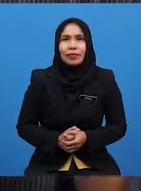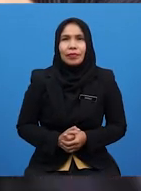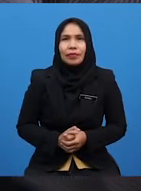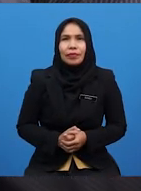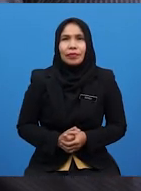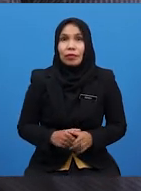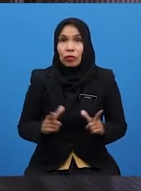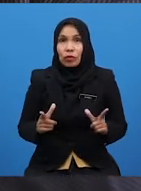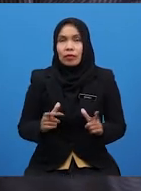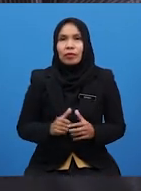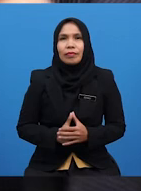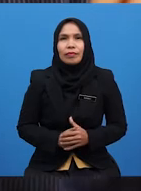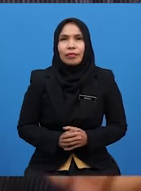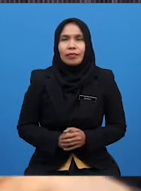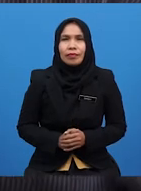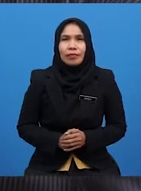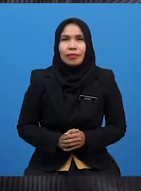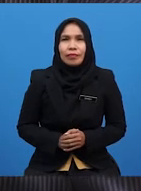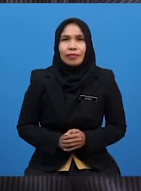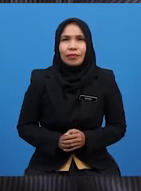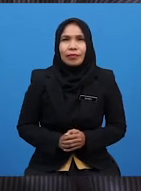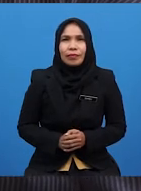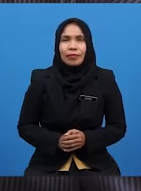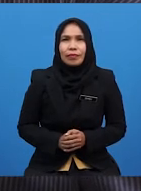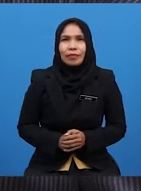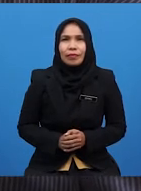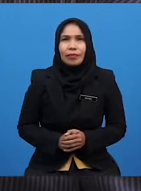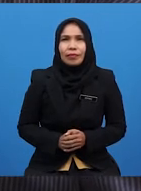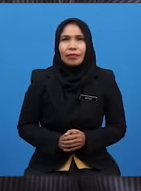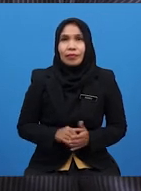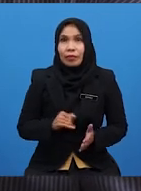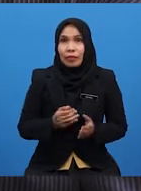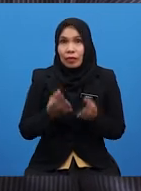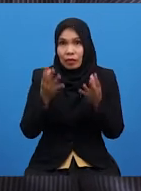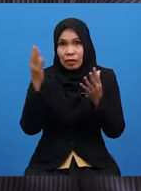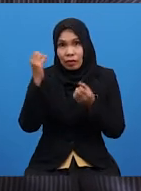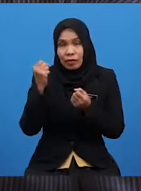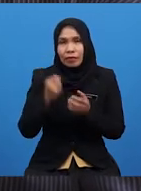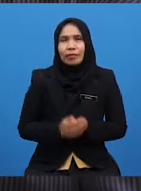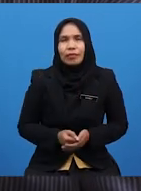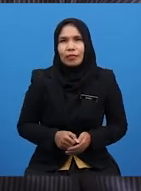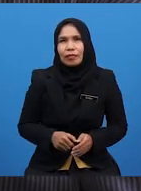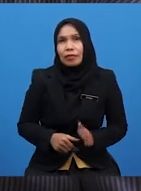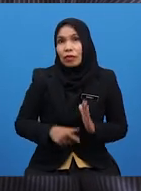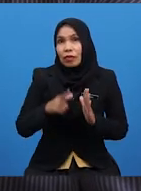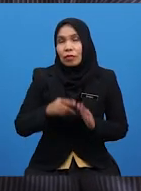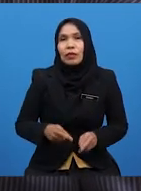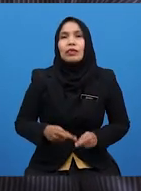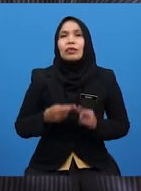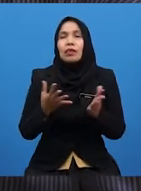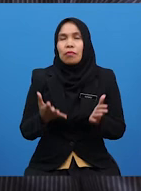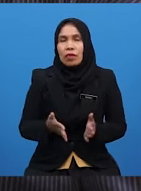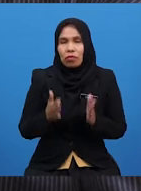luas bidang Lebih ramai orang yang berkecimpung